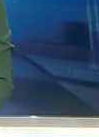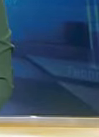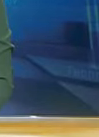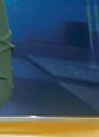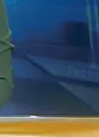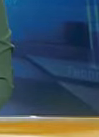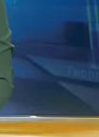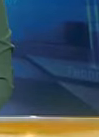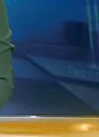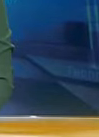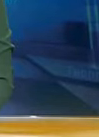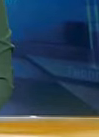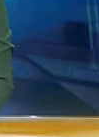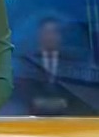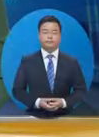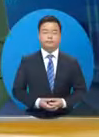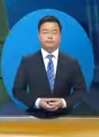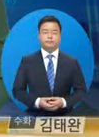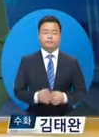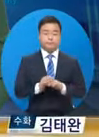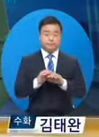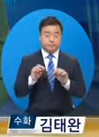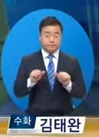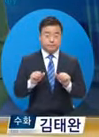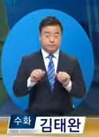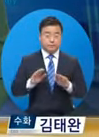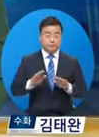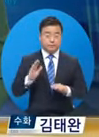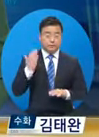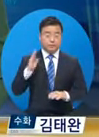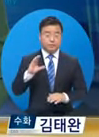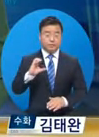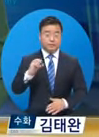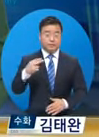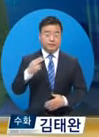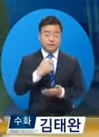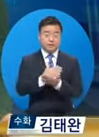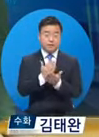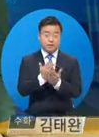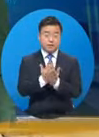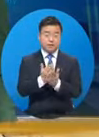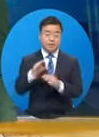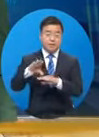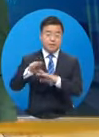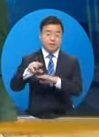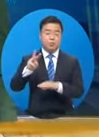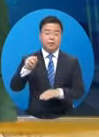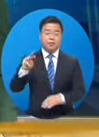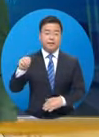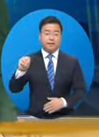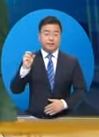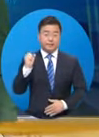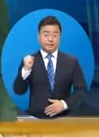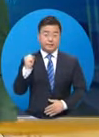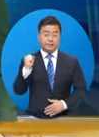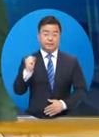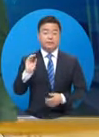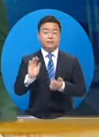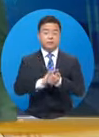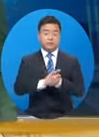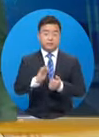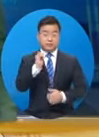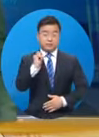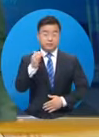쪼개서 다채널 방송을 보내는 것을 의미하는데 EBS부터 시작을 하게 됐습니다. 네, 선진국에서 보편화된 이 서비스를